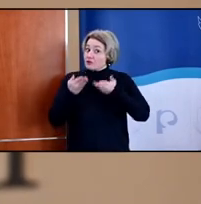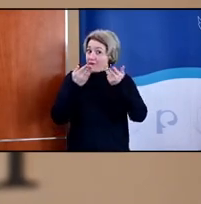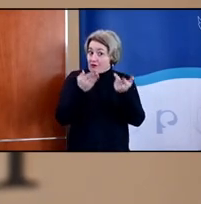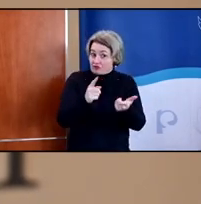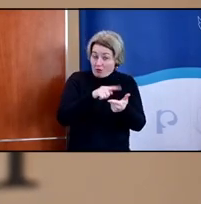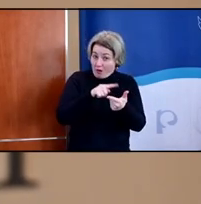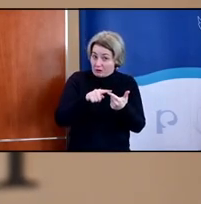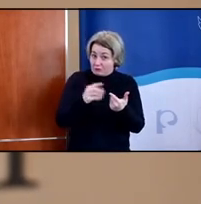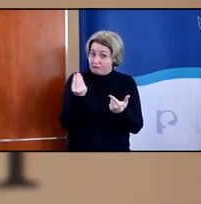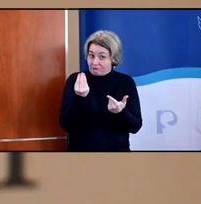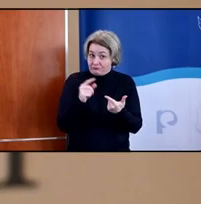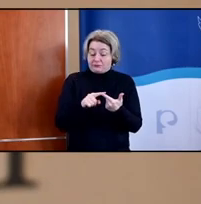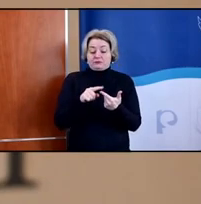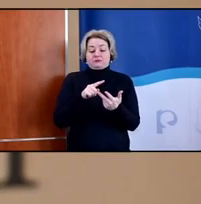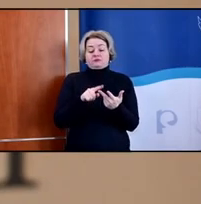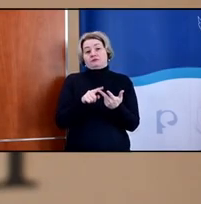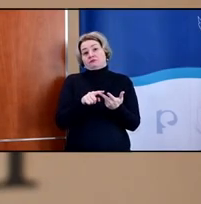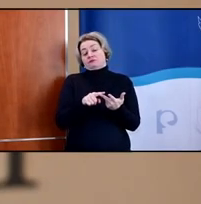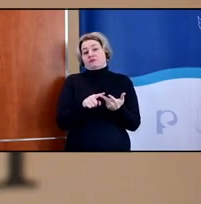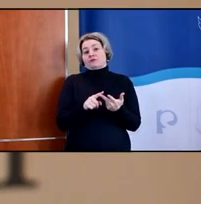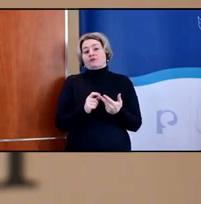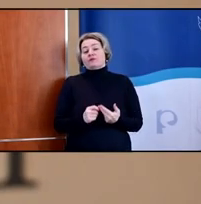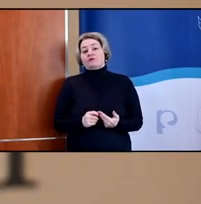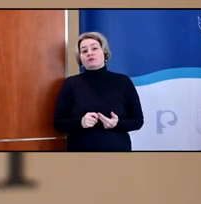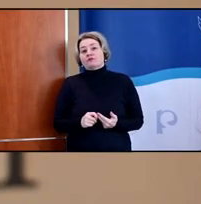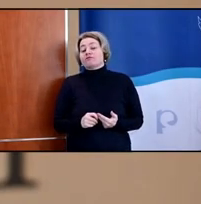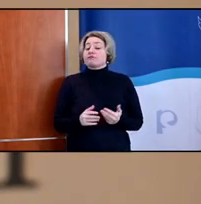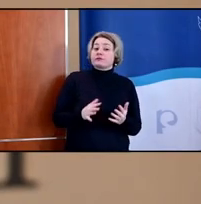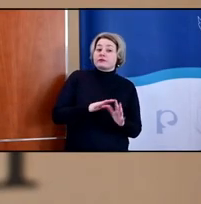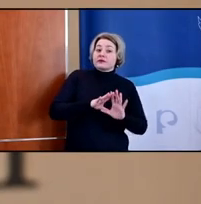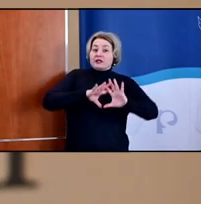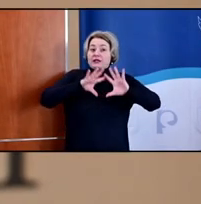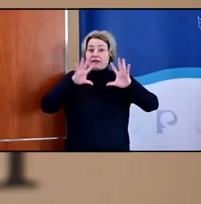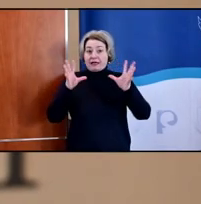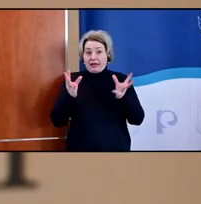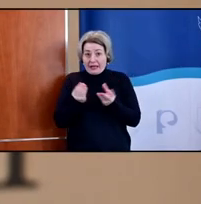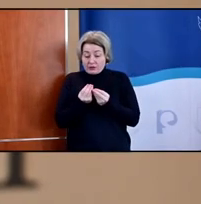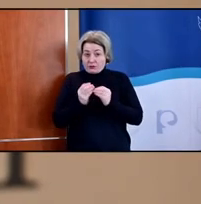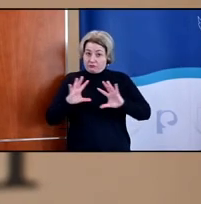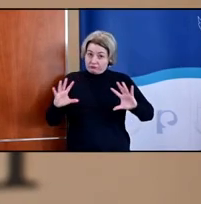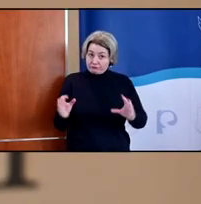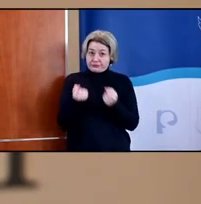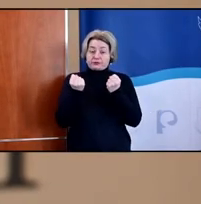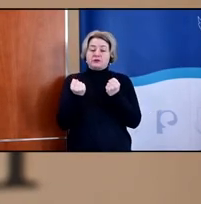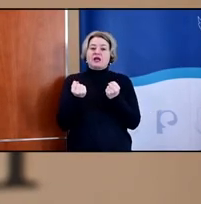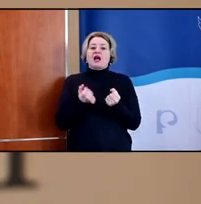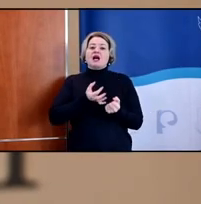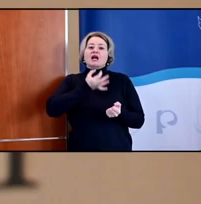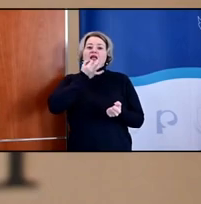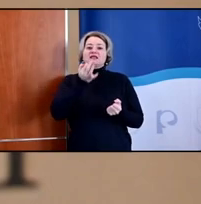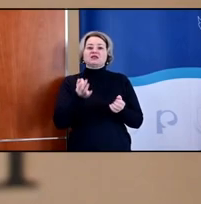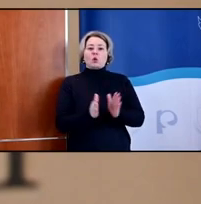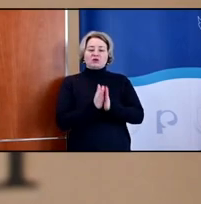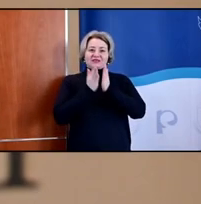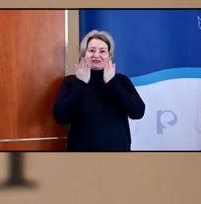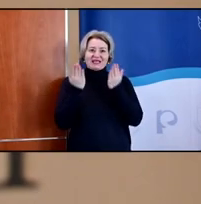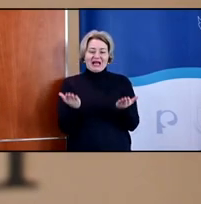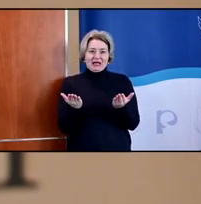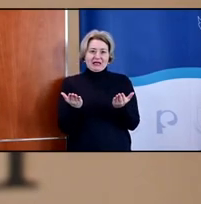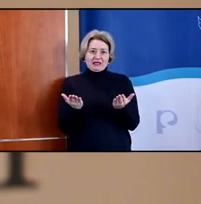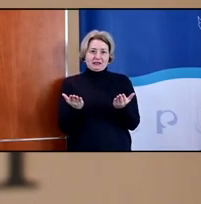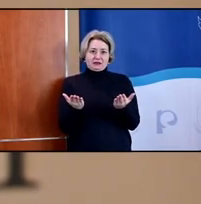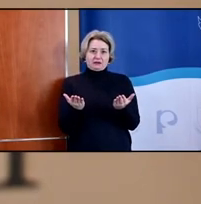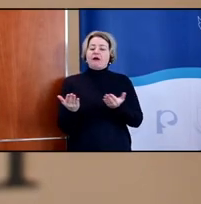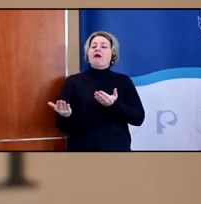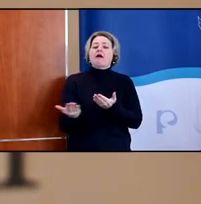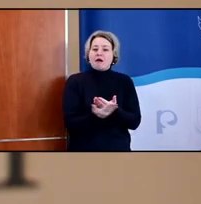tehát milyen megoldásokat lehet behúzni úgyhogy így létrejött egy szótár ami sokszor már